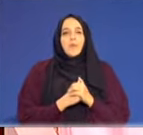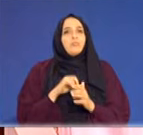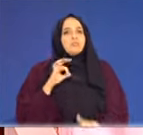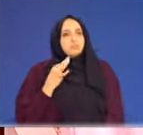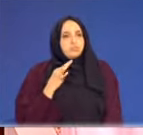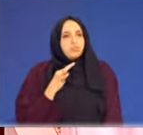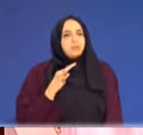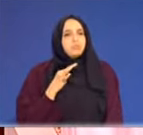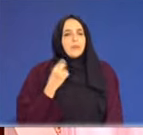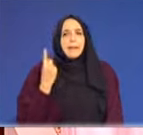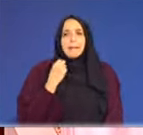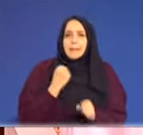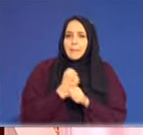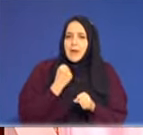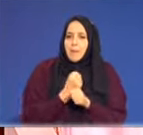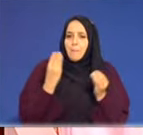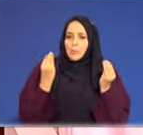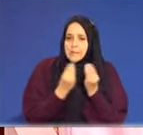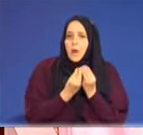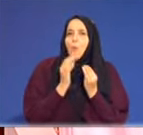أن المصلحين من جهة